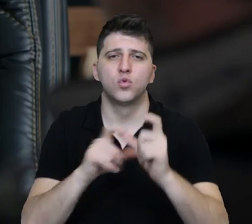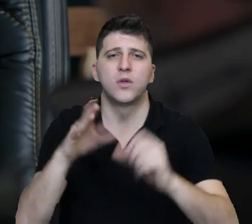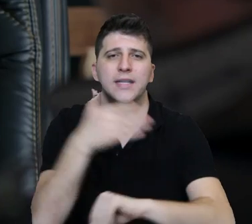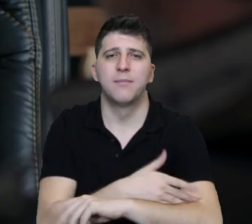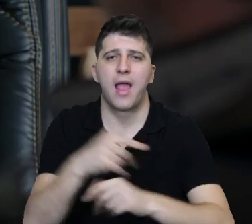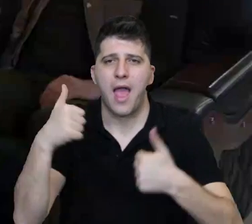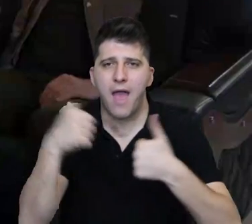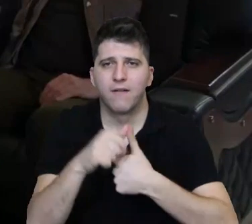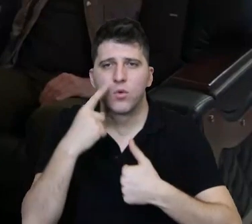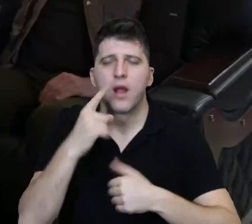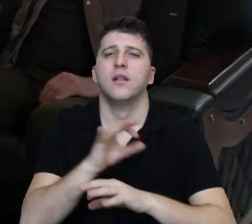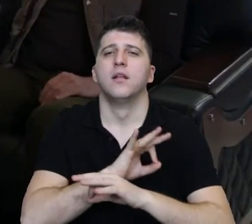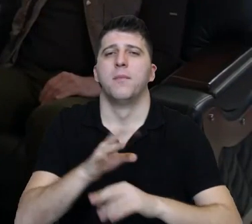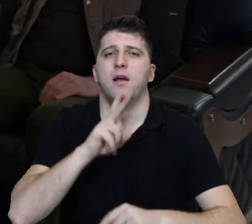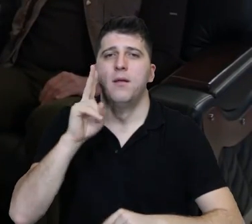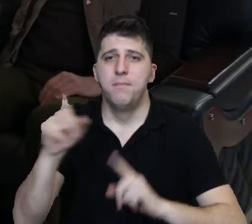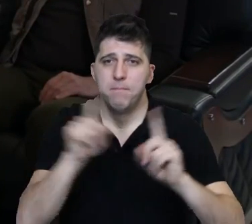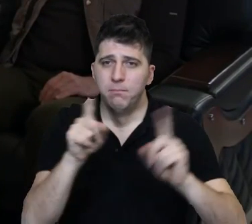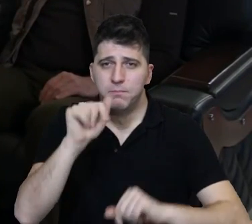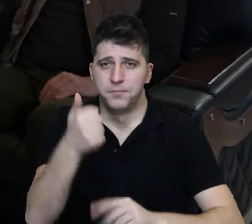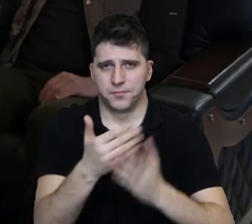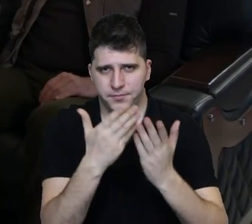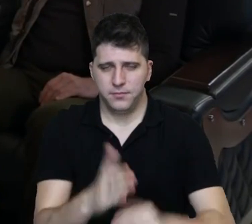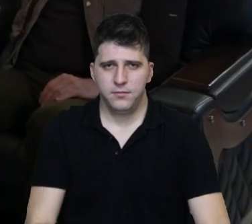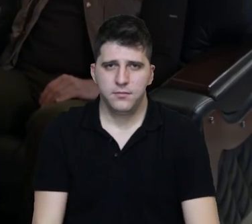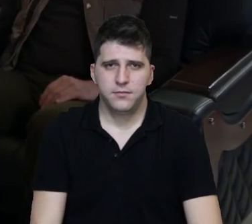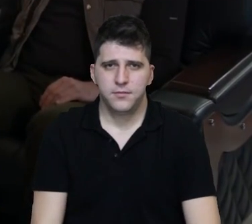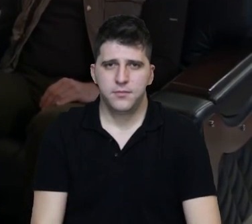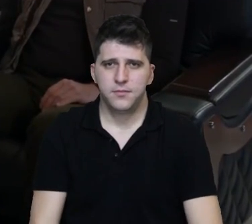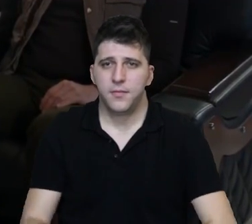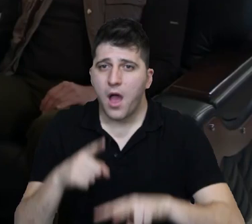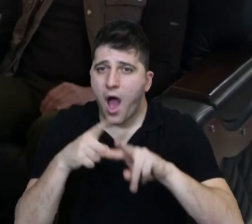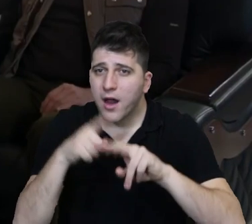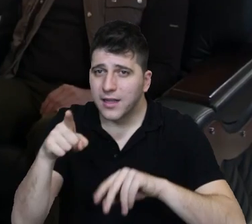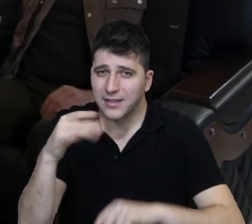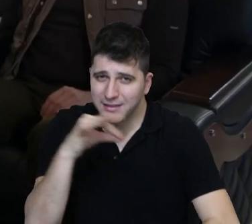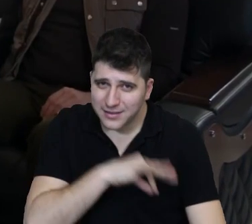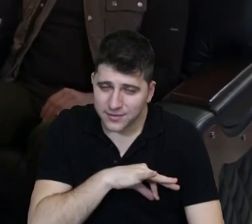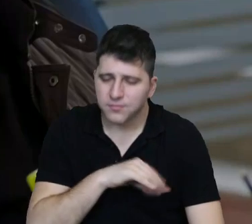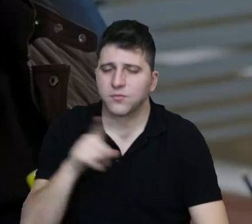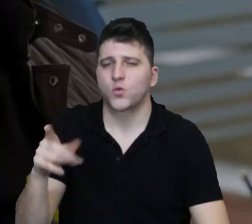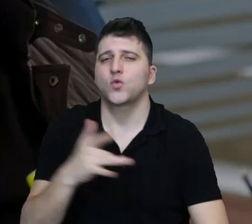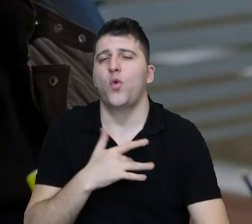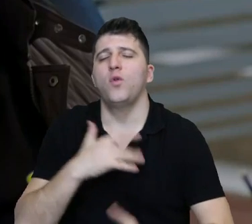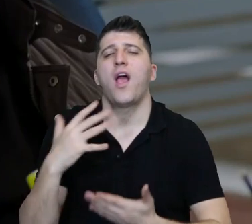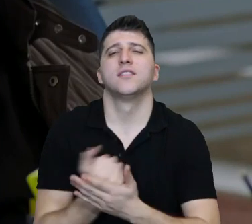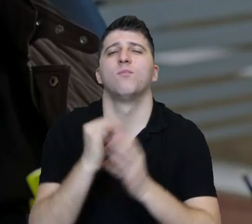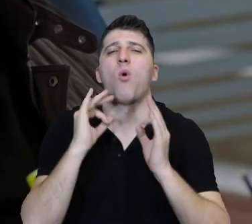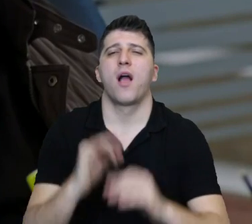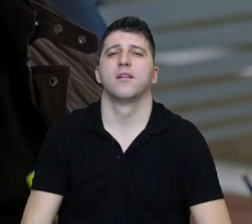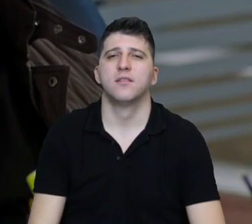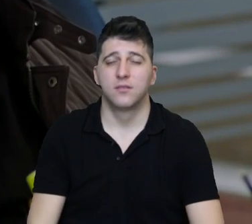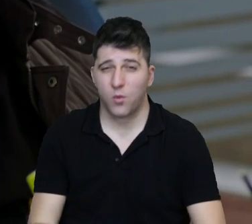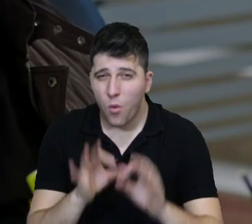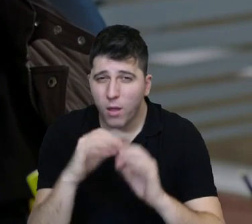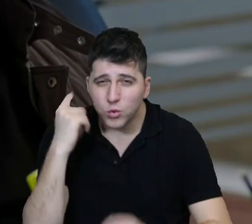evliliğinize ikna olmuş görünüyor. Mahkemede asıl önemli olan da bu. Arda'yı kazanınca gönlünü de kazanırsınız. Öyle